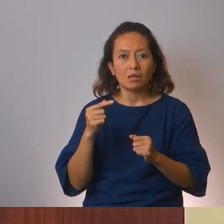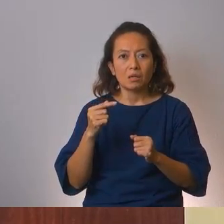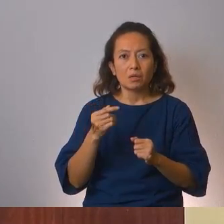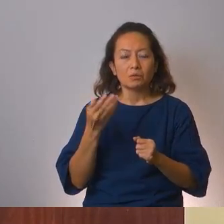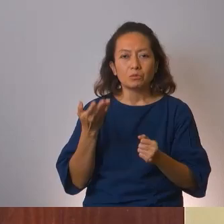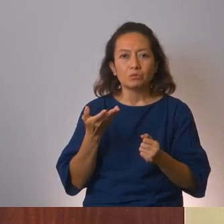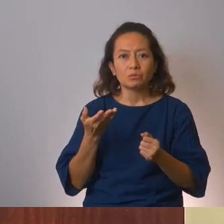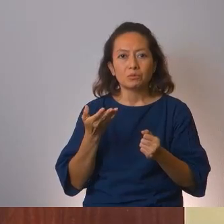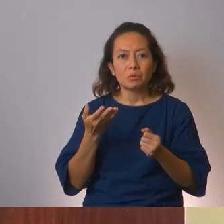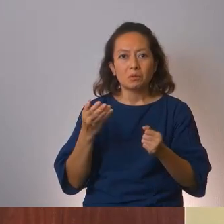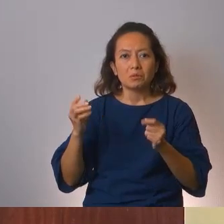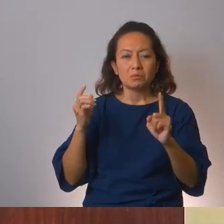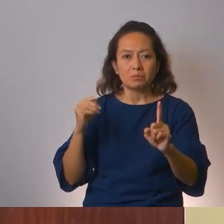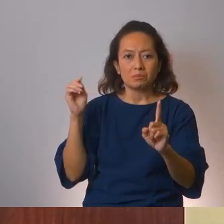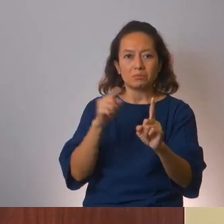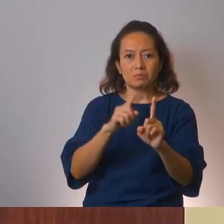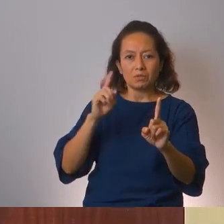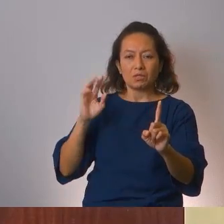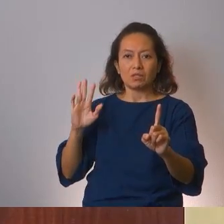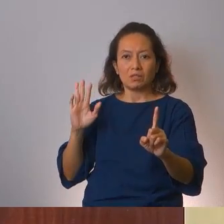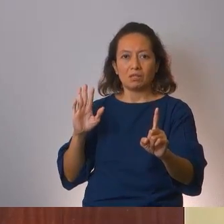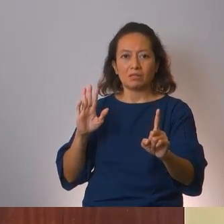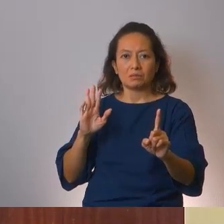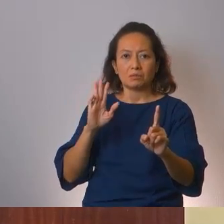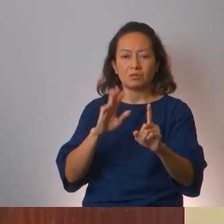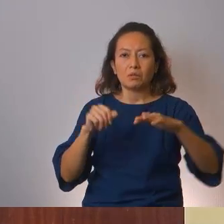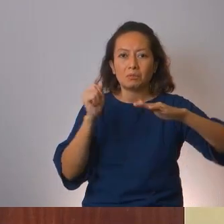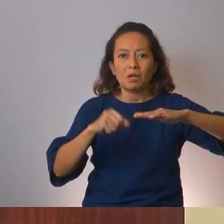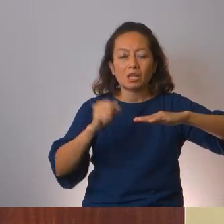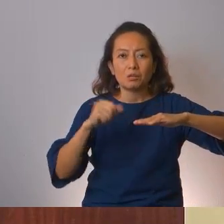untuk menjaga jarak, bahkan menghakimi terlebih dahulu.